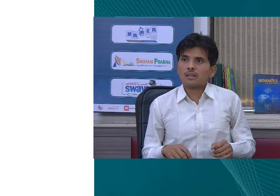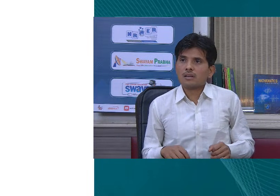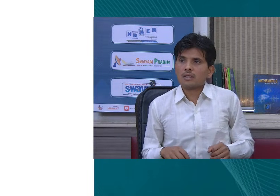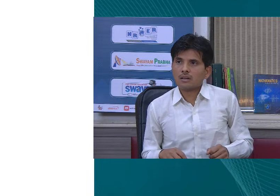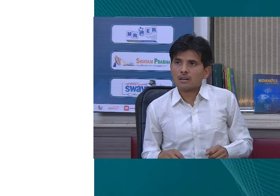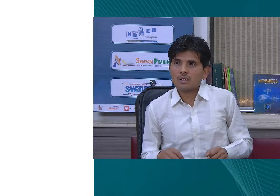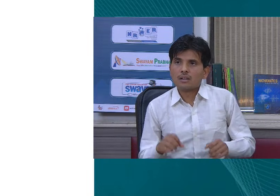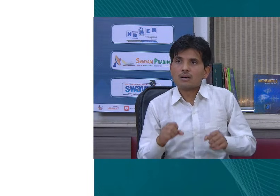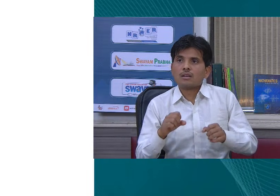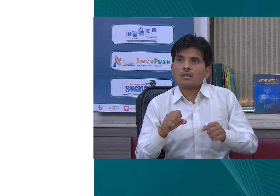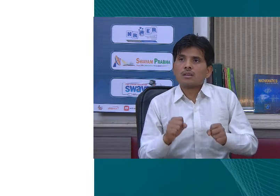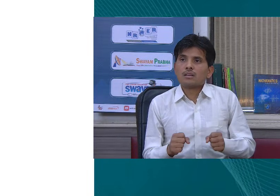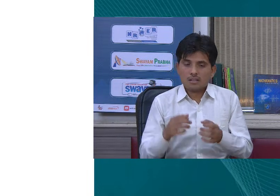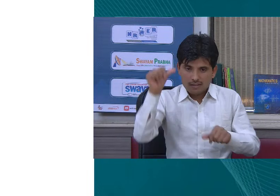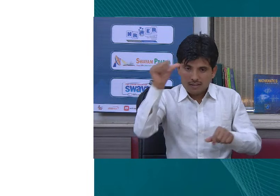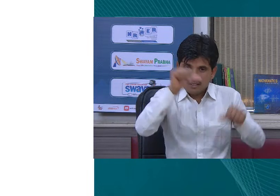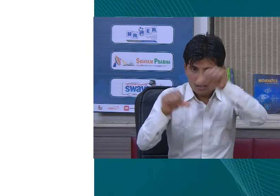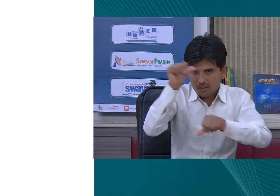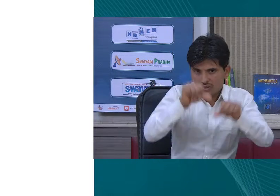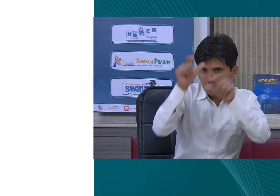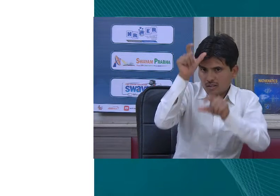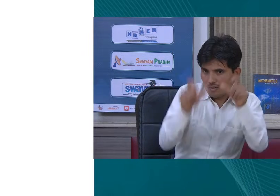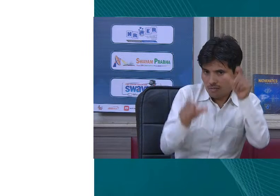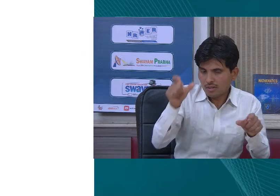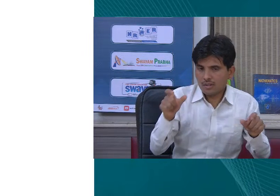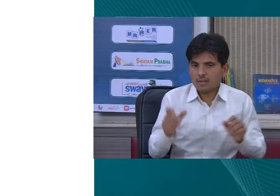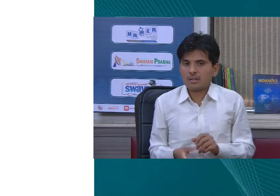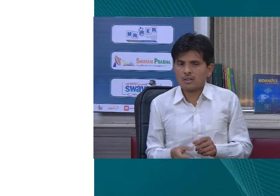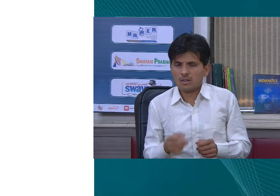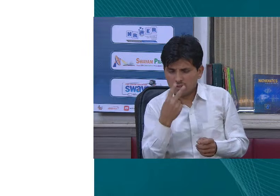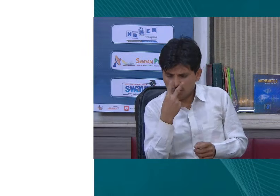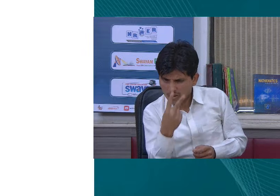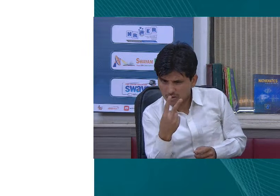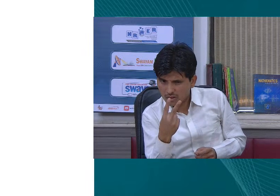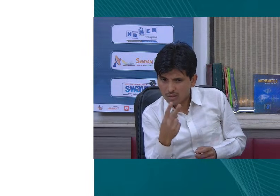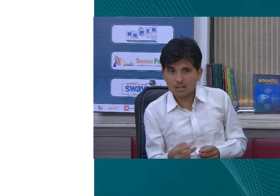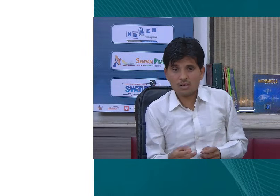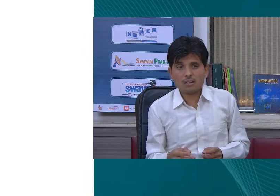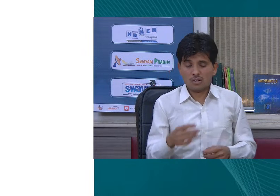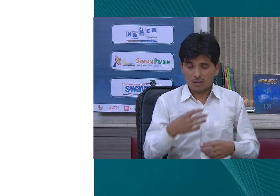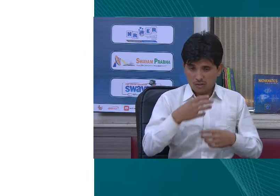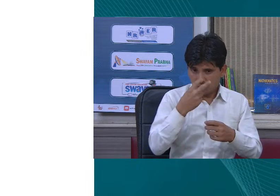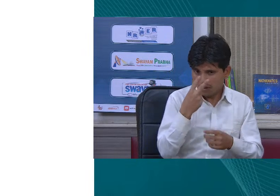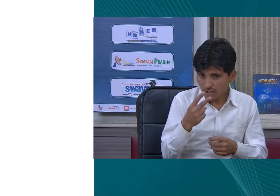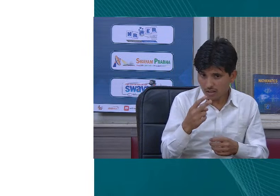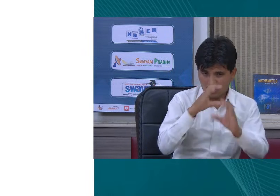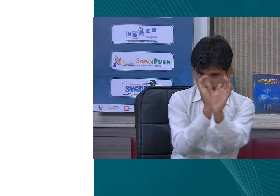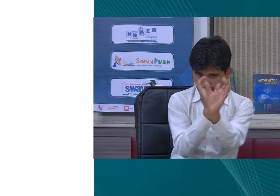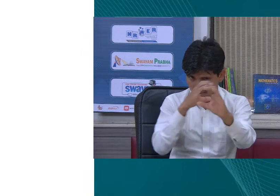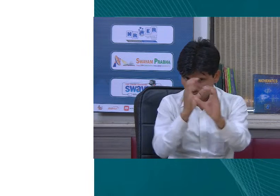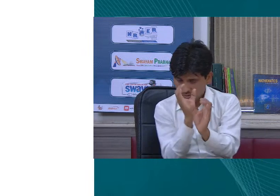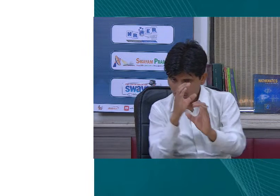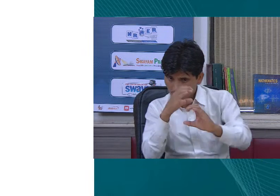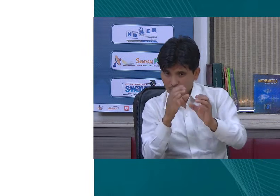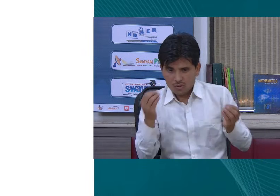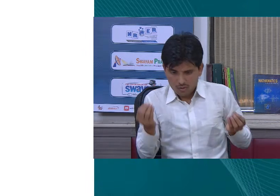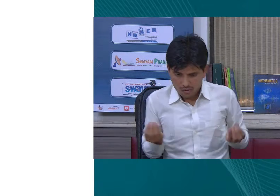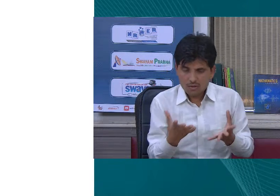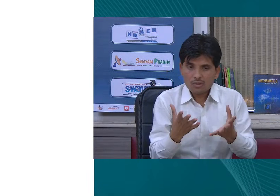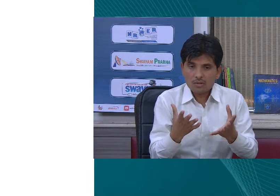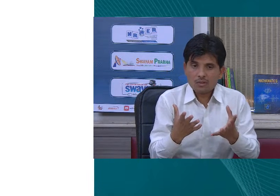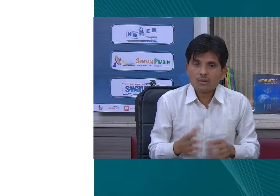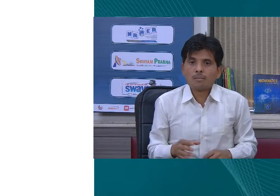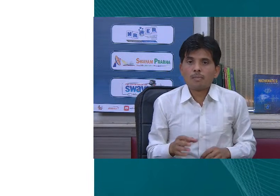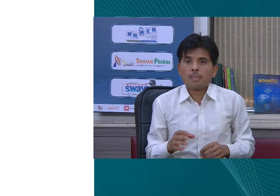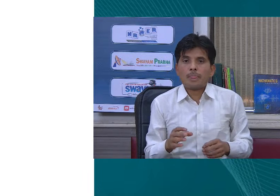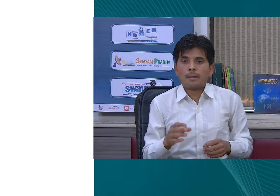एस्ट्रोनॉमर्स, आवर साइंटिस्ट, एस्ट्रोफिजिसिस्ट, ये सारे ऐसे साइंटिस्ट हैं जो नए